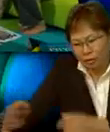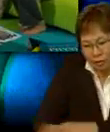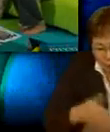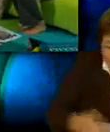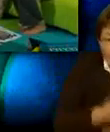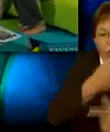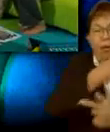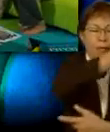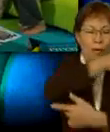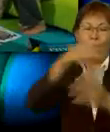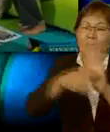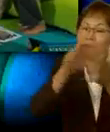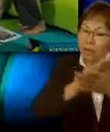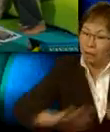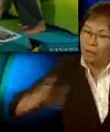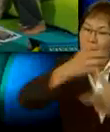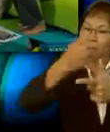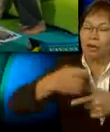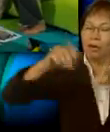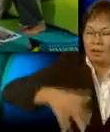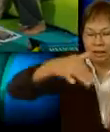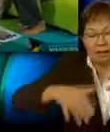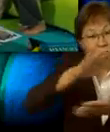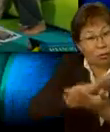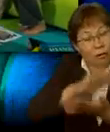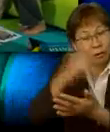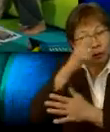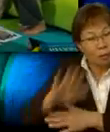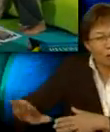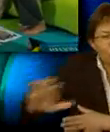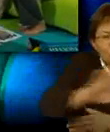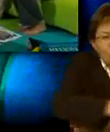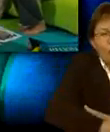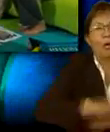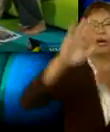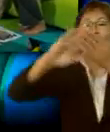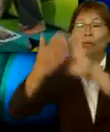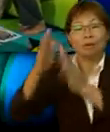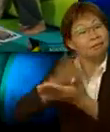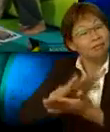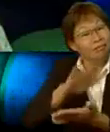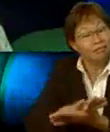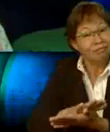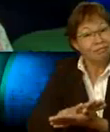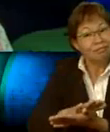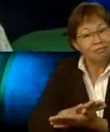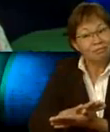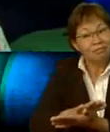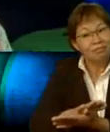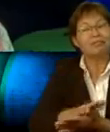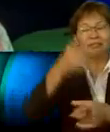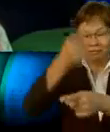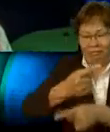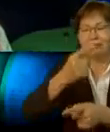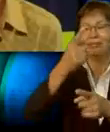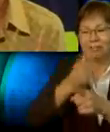sampah ke, pegawai keselamatan ataupun kerani sekolah. Sebab mereka semua ni adalah komuniti sekolah. Betul tu, Kak